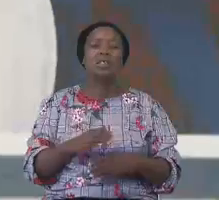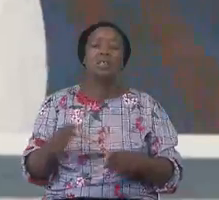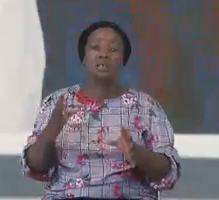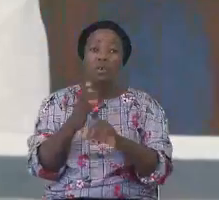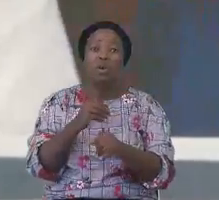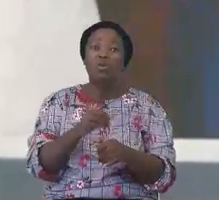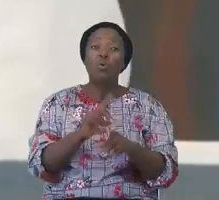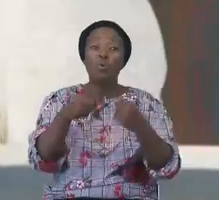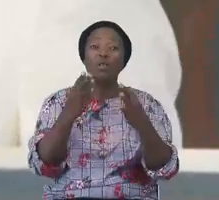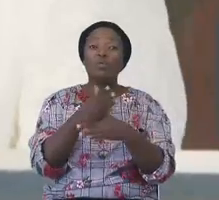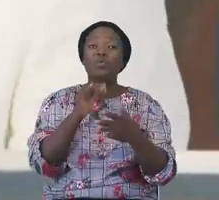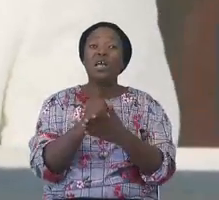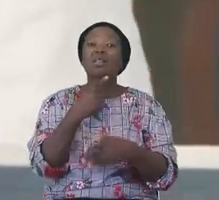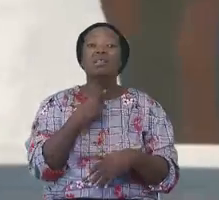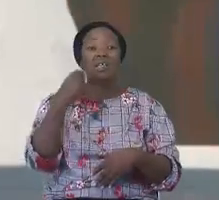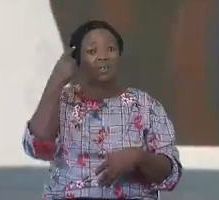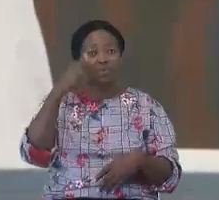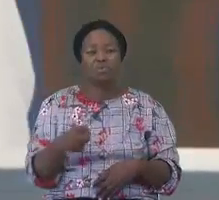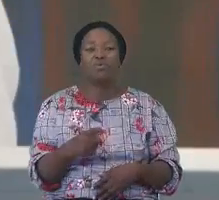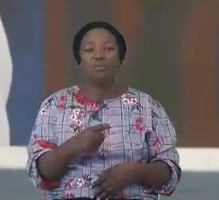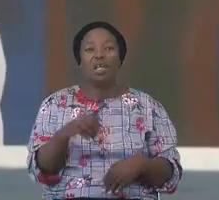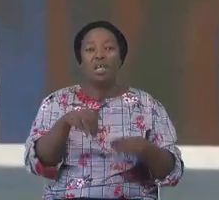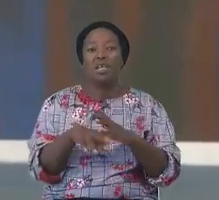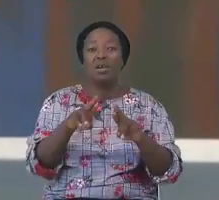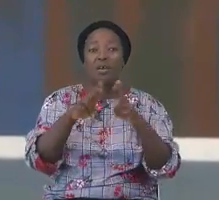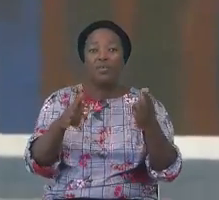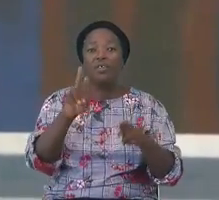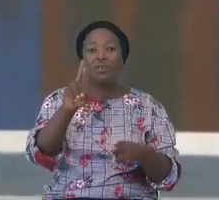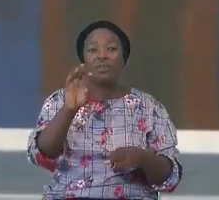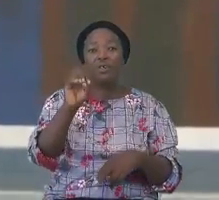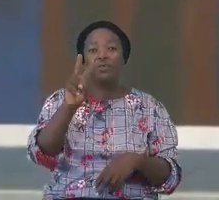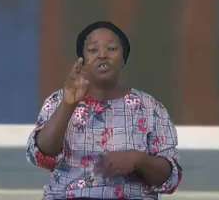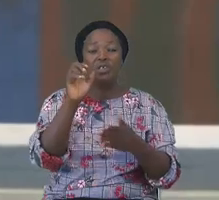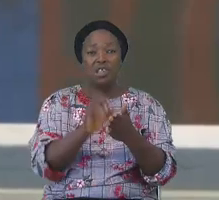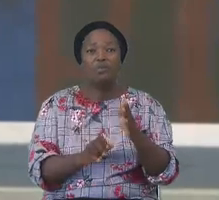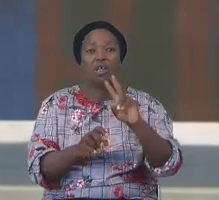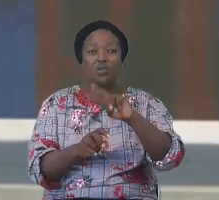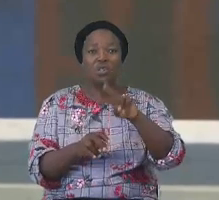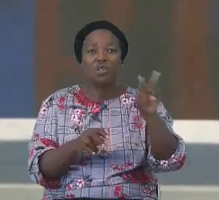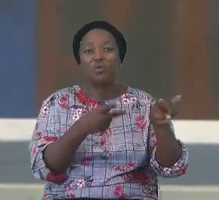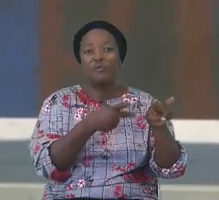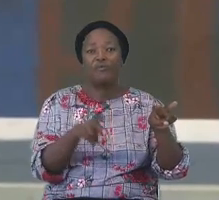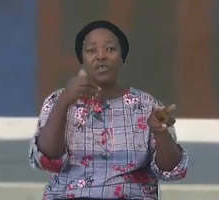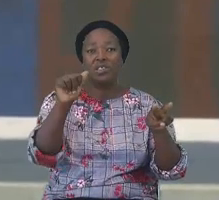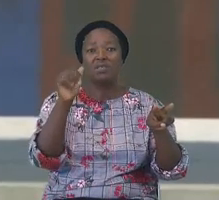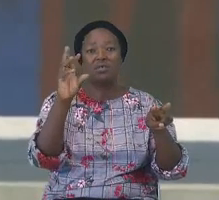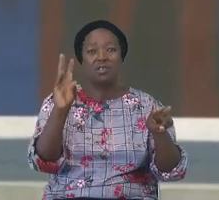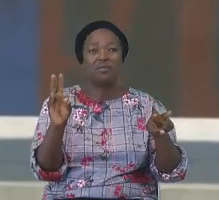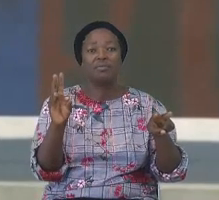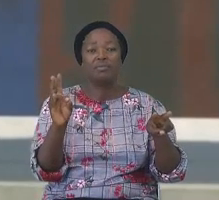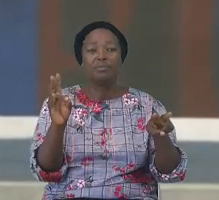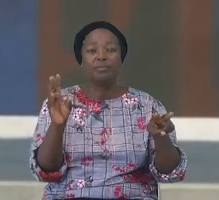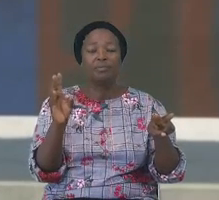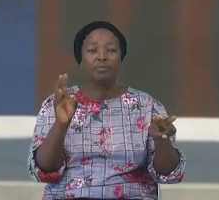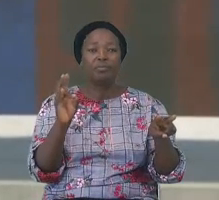soif de l'eau de vie, Christ a porté la soif pour toi déjà. Et en Apocalypse